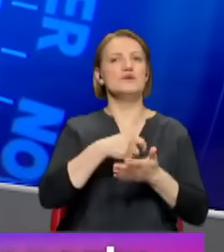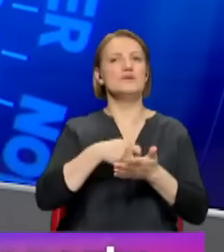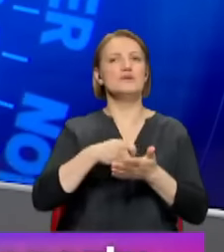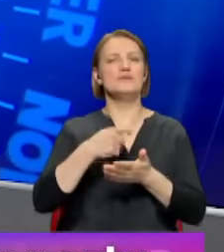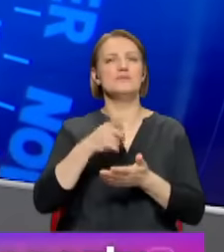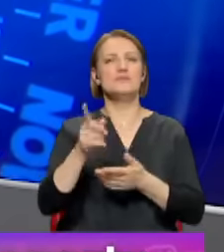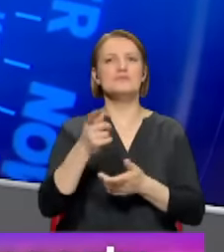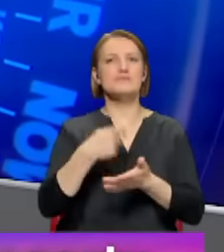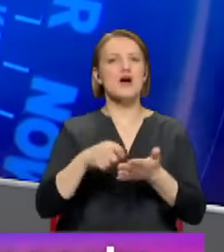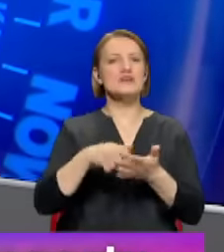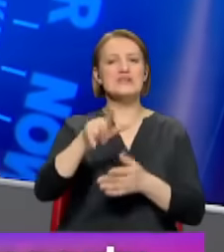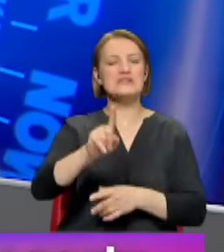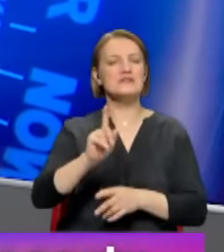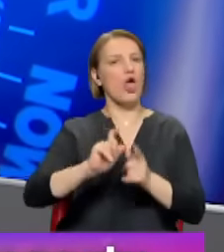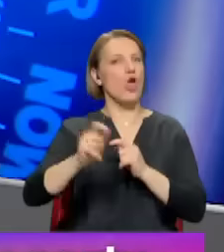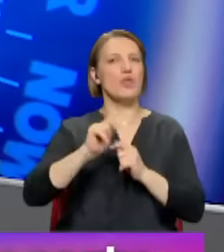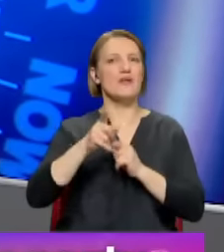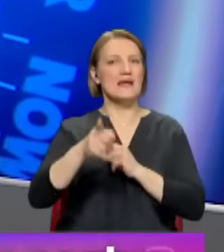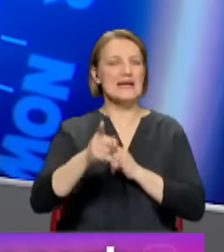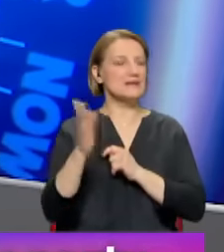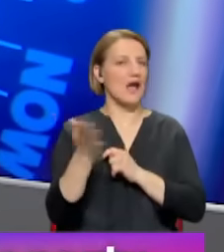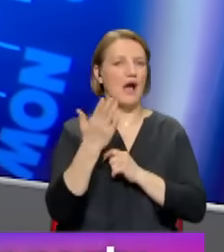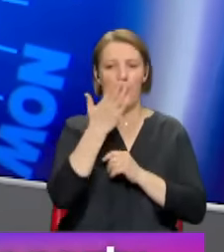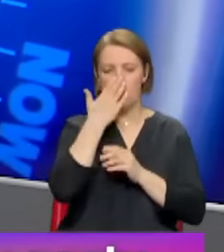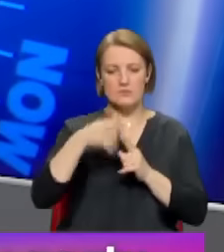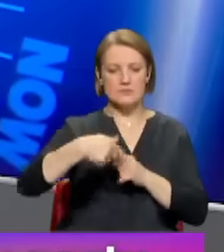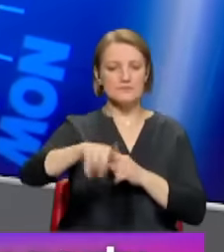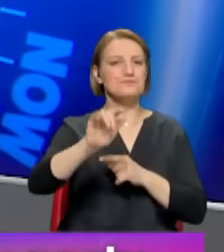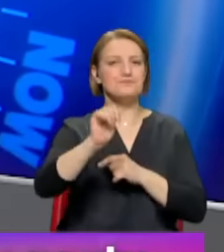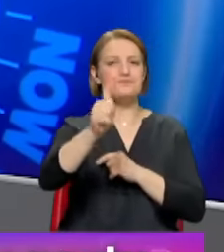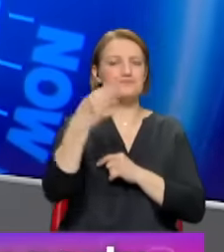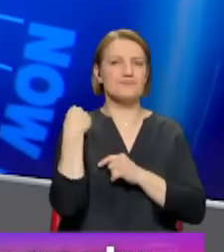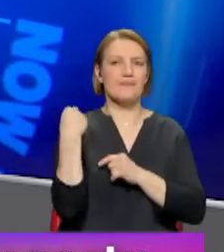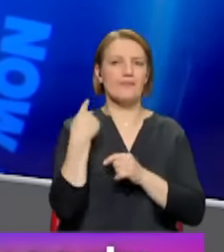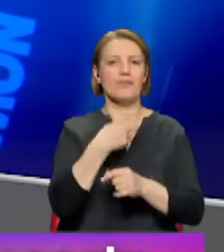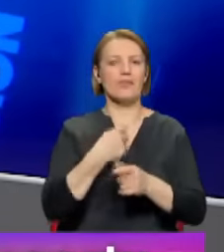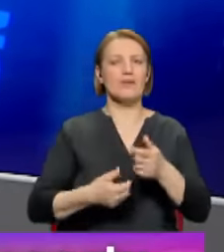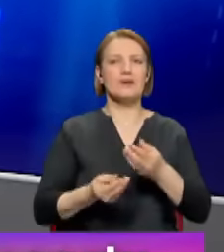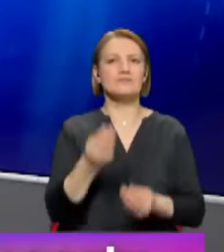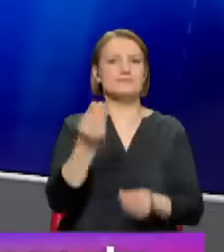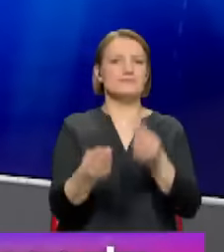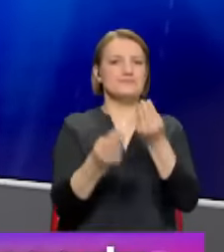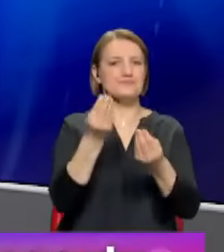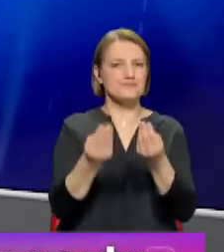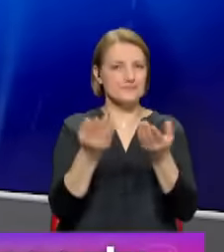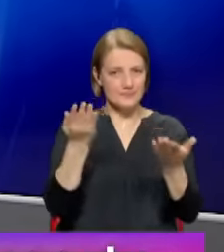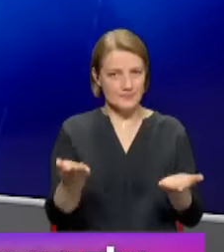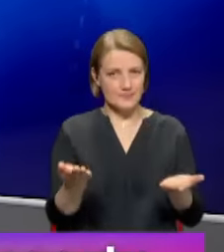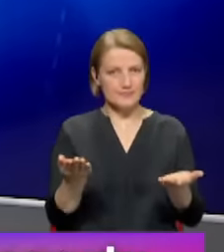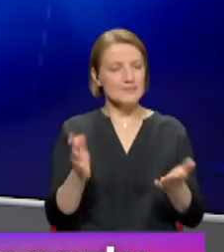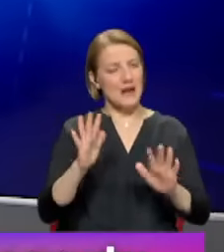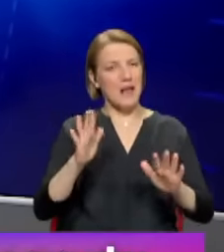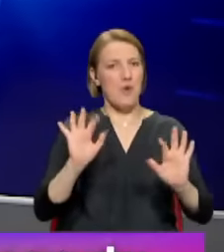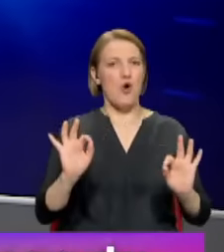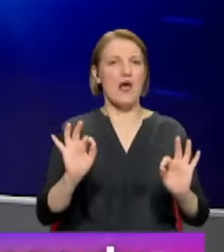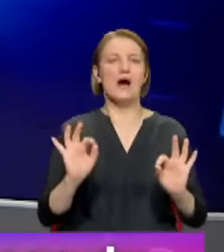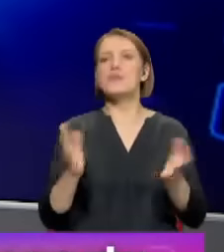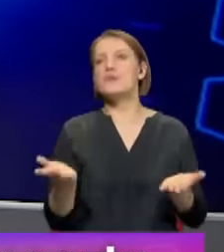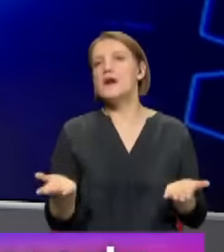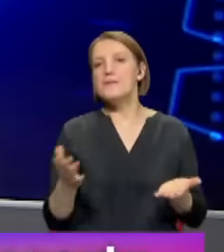ödemiş? 448 milyar lira. Daha önümüzdeki günlerde yeni yeni vergiler de hayatımıza girecek mi? Galiba öyle.